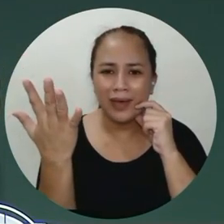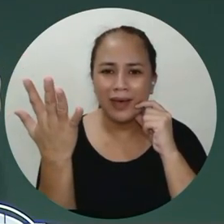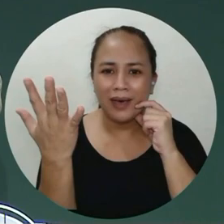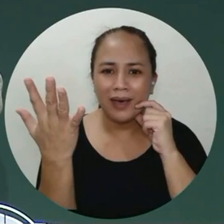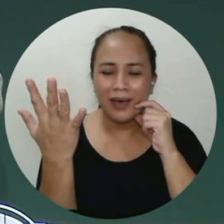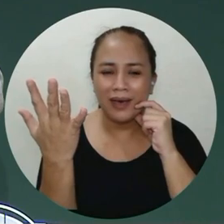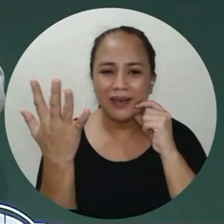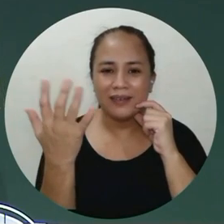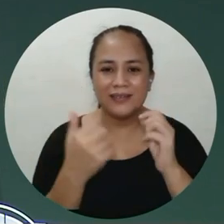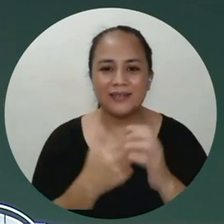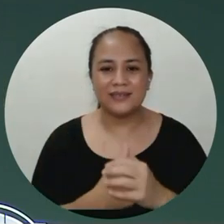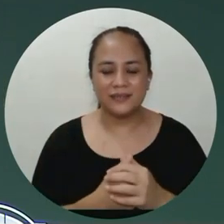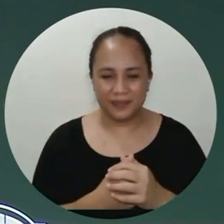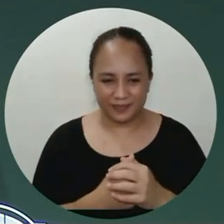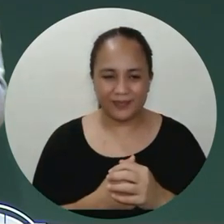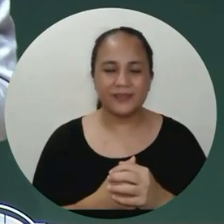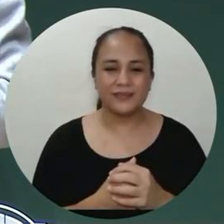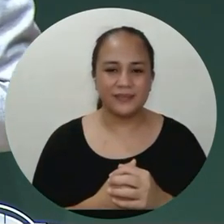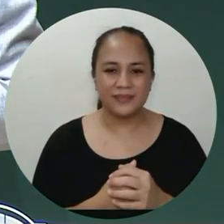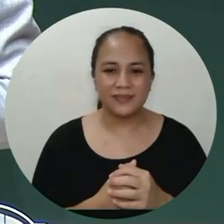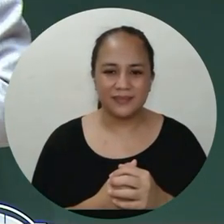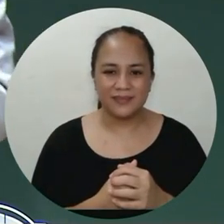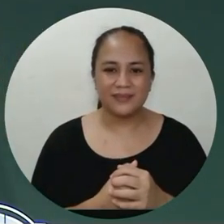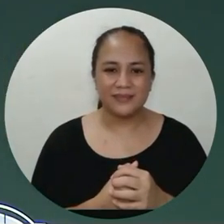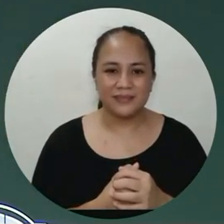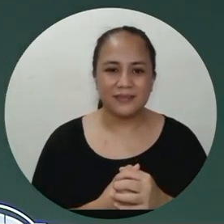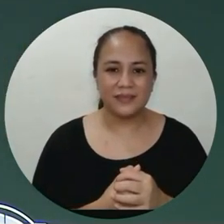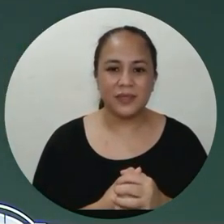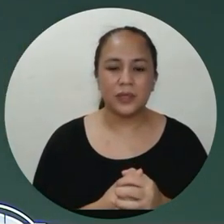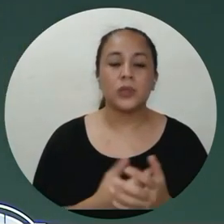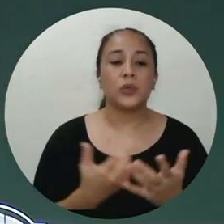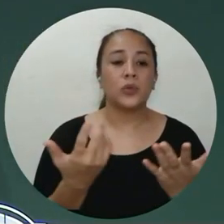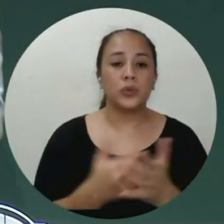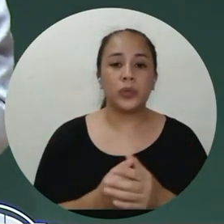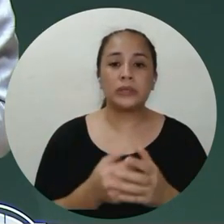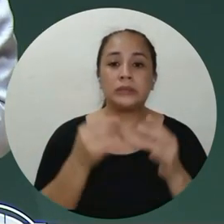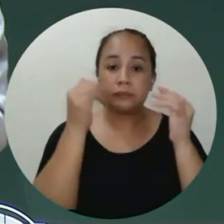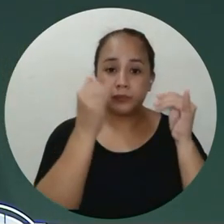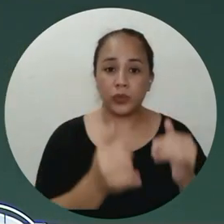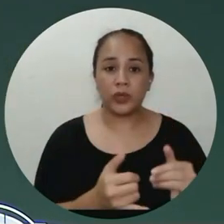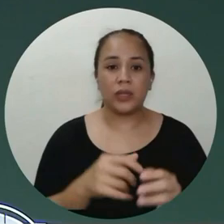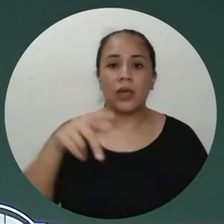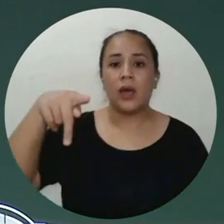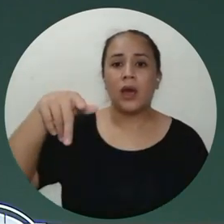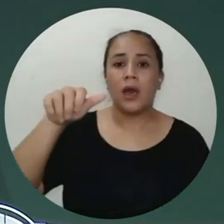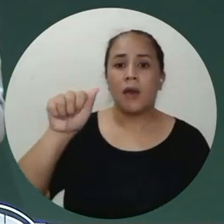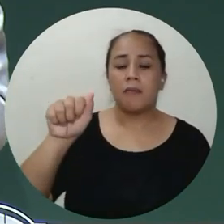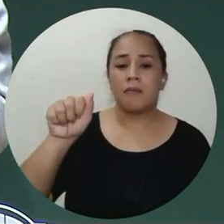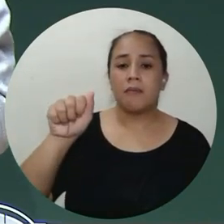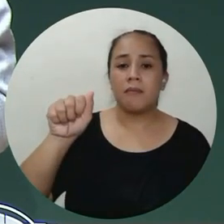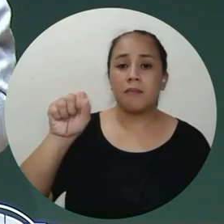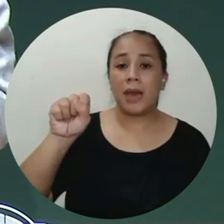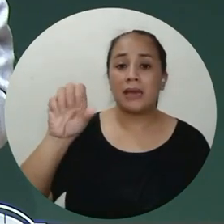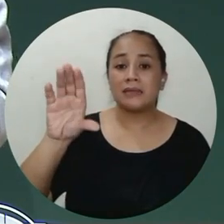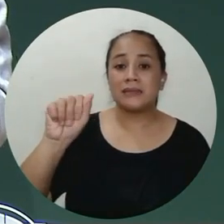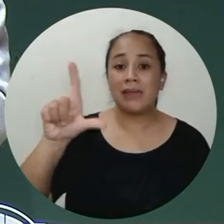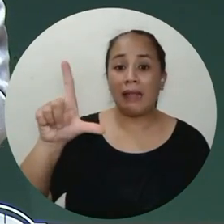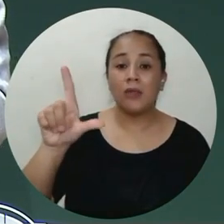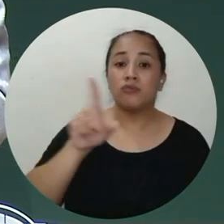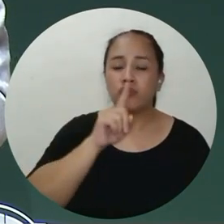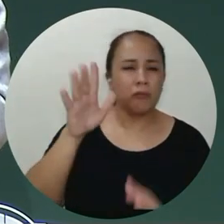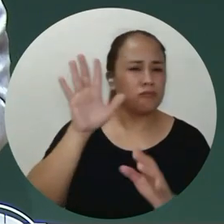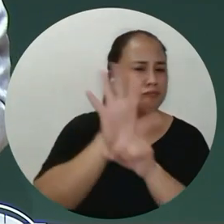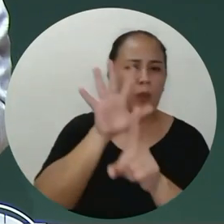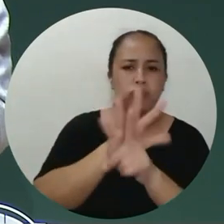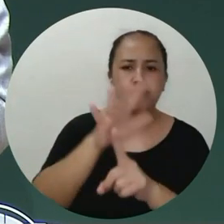물리학자요, 신학자인 파스칼이 이런 말을 했어요. So this individual named Pascal, who was a famous philosopher and theologian, once